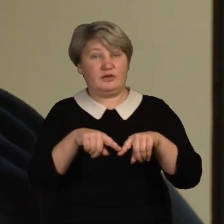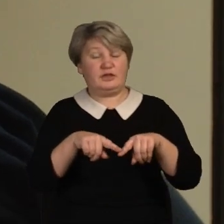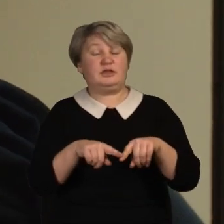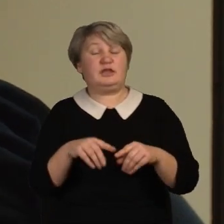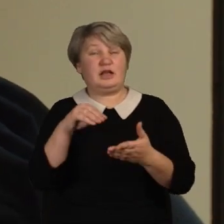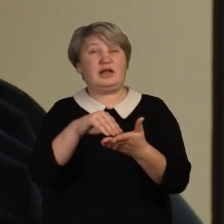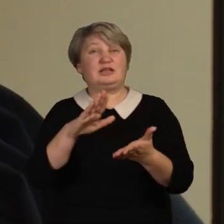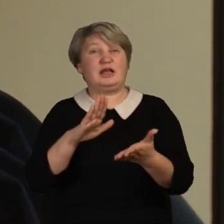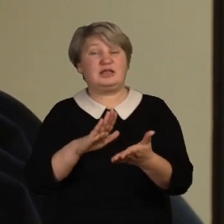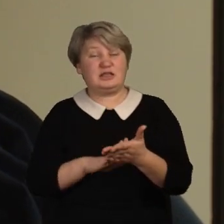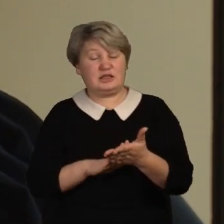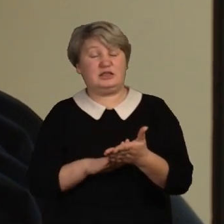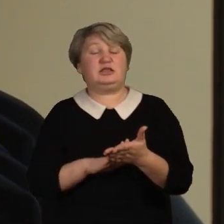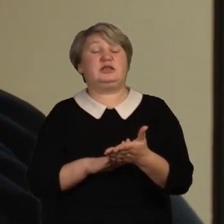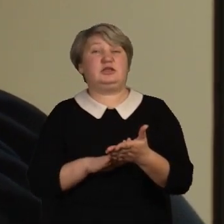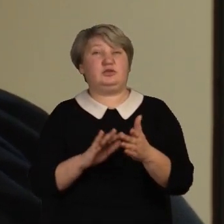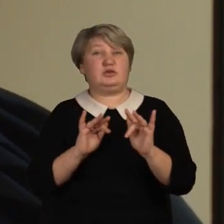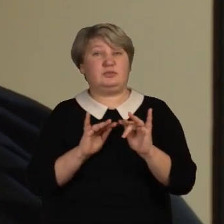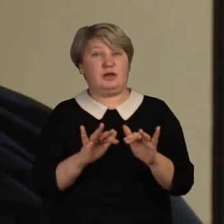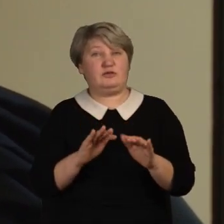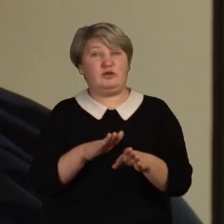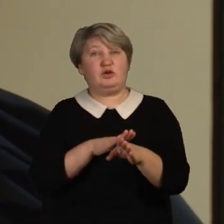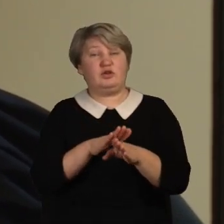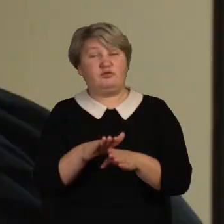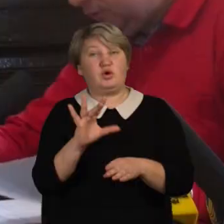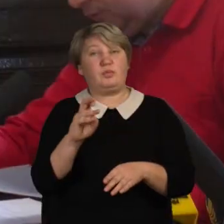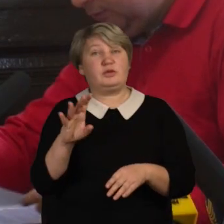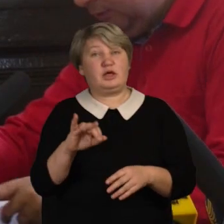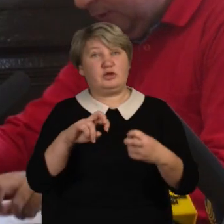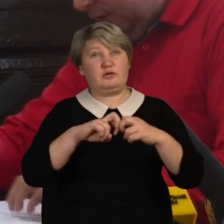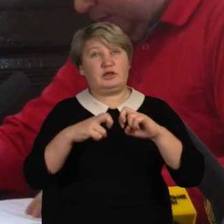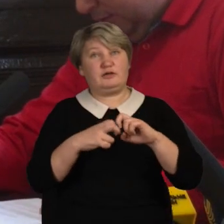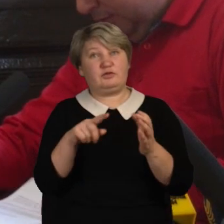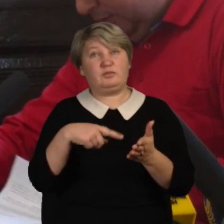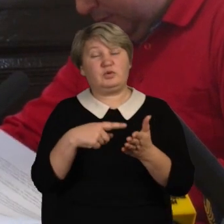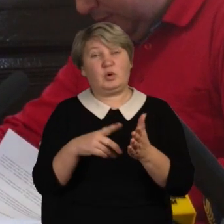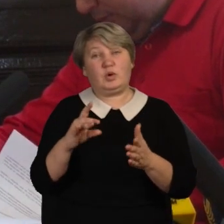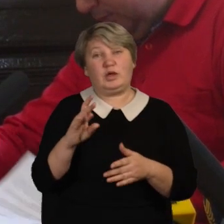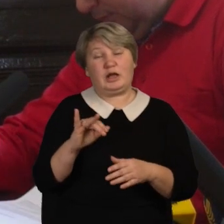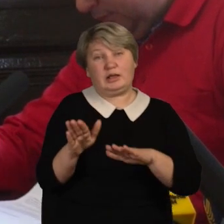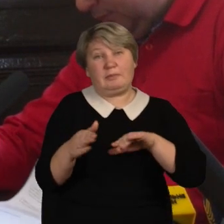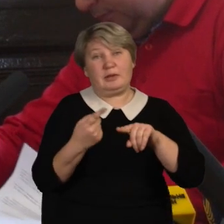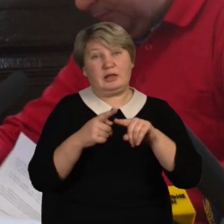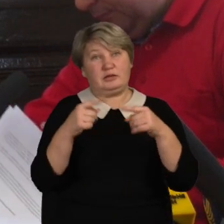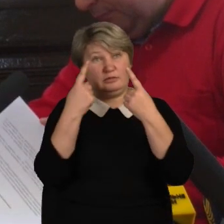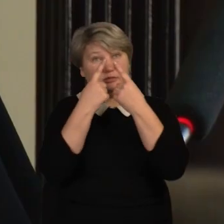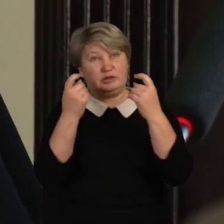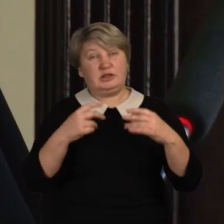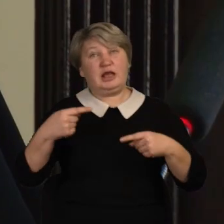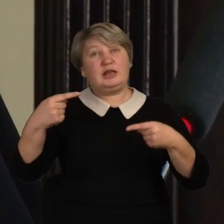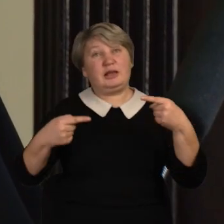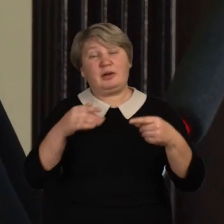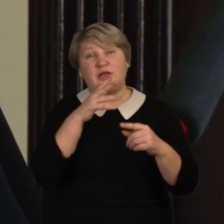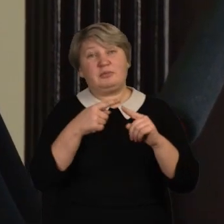реєстраційну справу з виконавчого комітету Івано-Франківської міської ради. Після цього суддя оголосив судові дебати. Під час